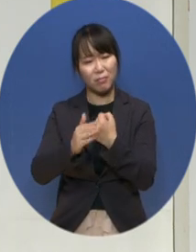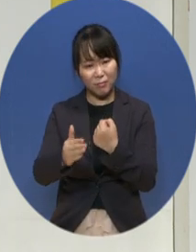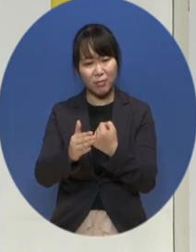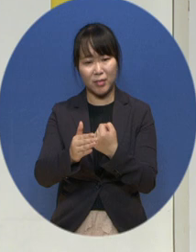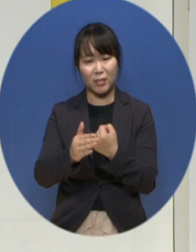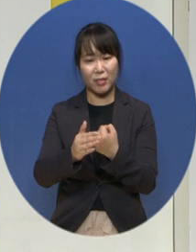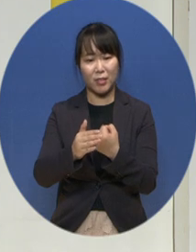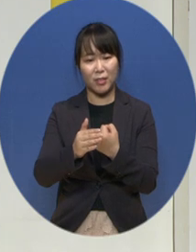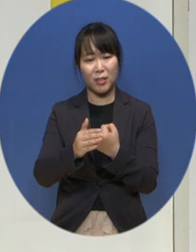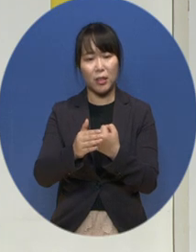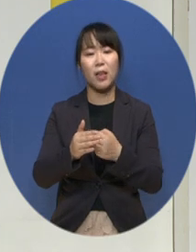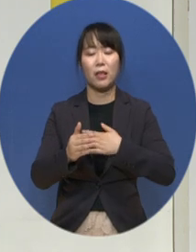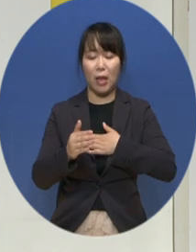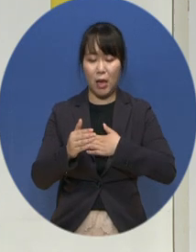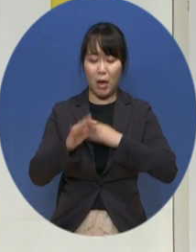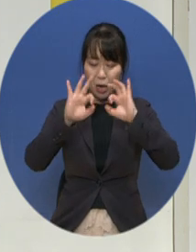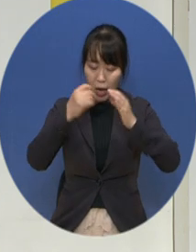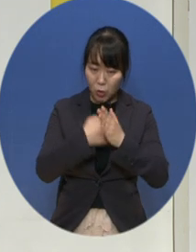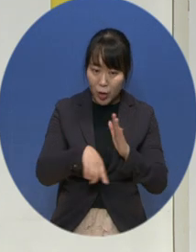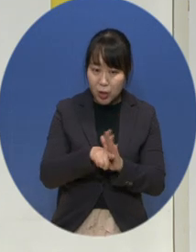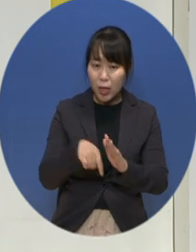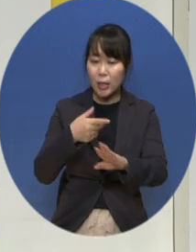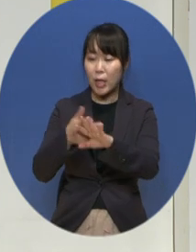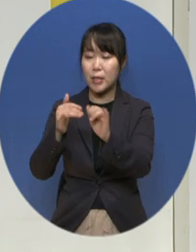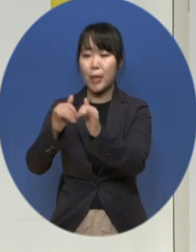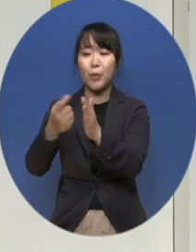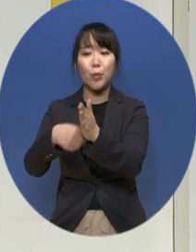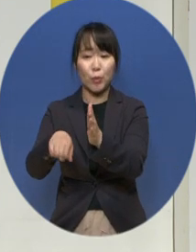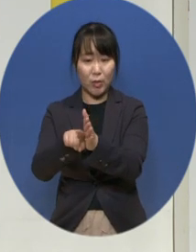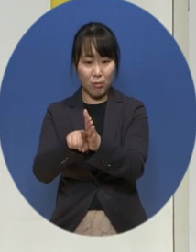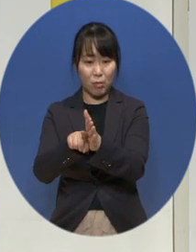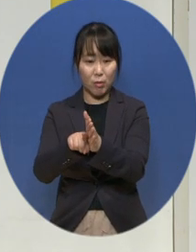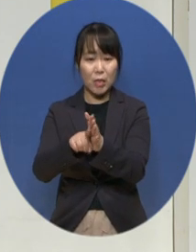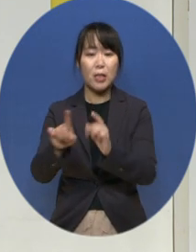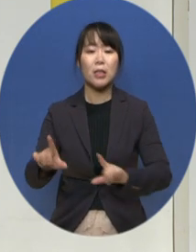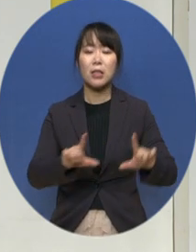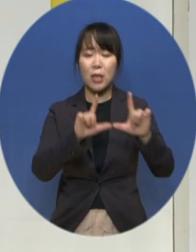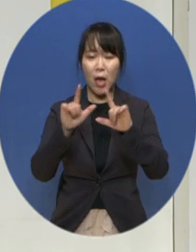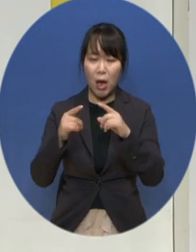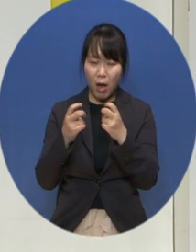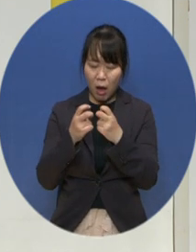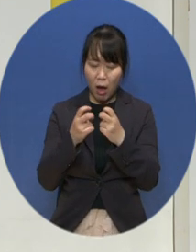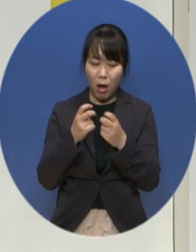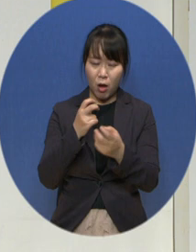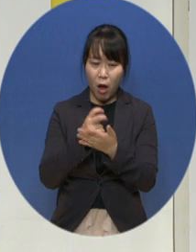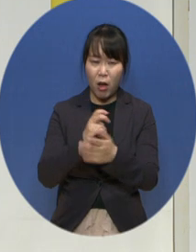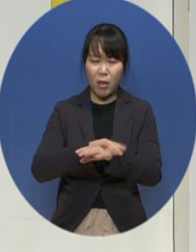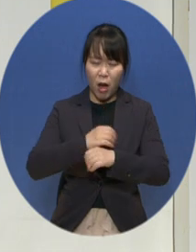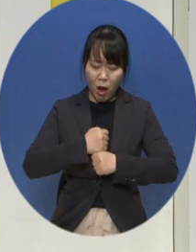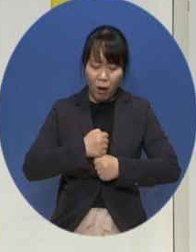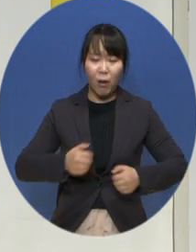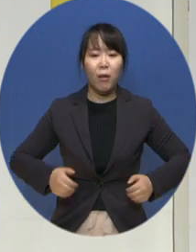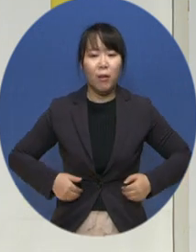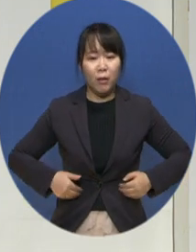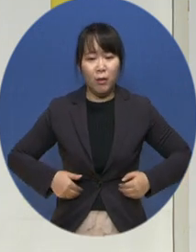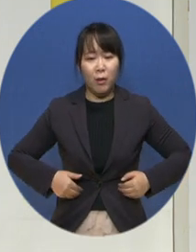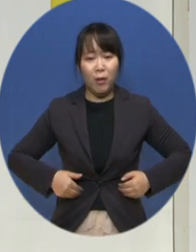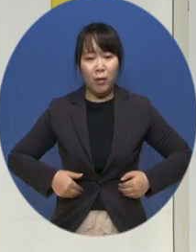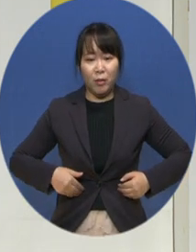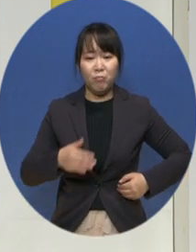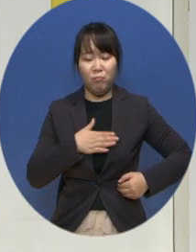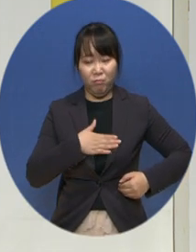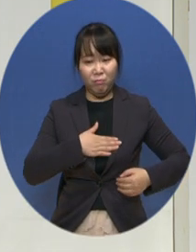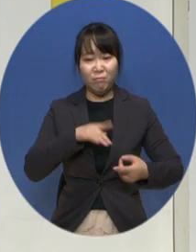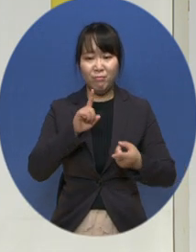때문에 자기를 위해서 건 단 사람을 위해서 근 4 그런 3월 유치 글 철저히 지켜야 된다 뭐 그걸 저는 하는 것이고